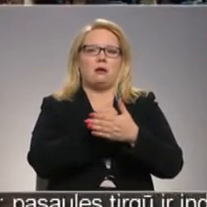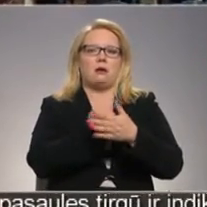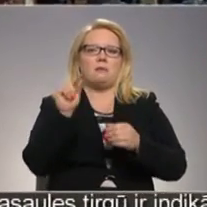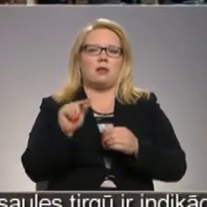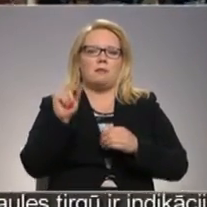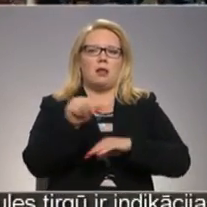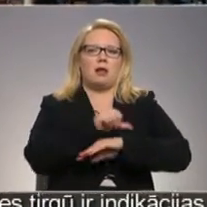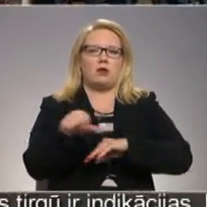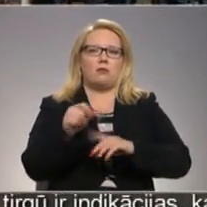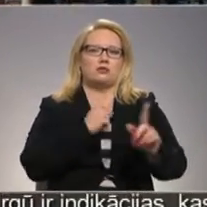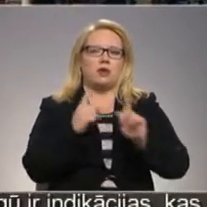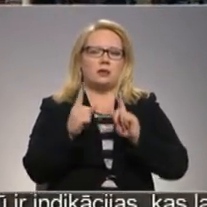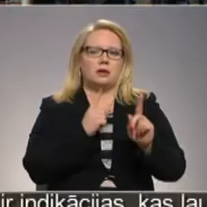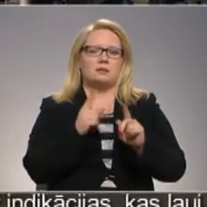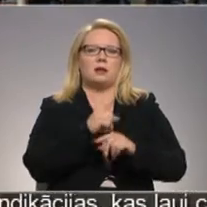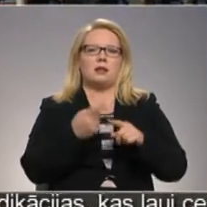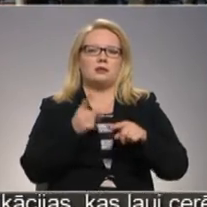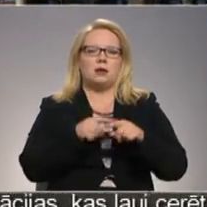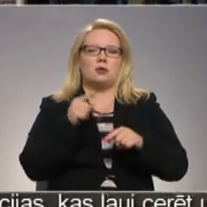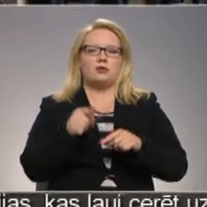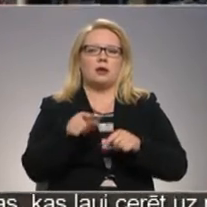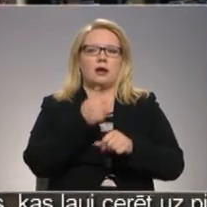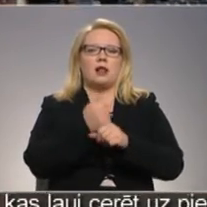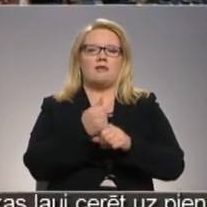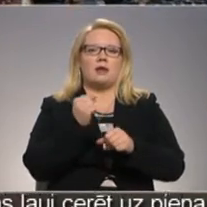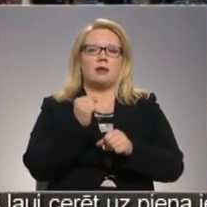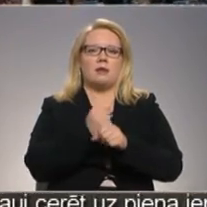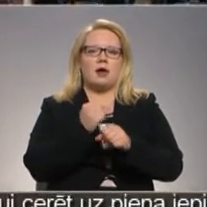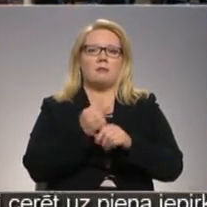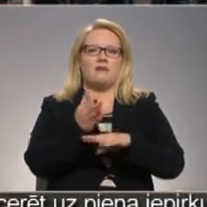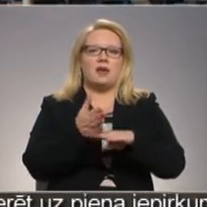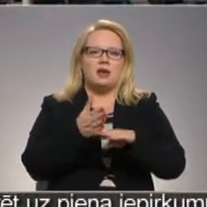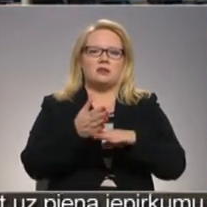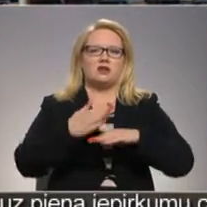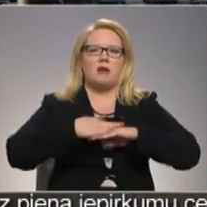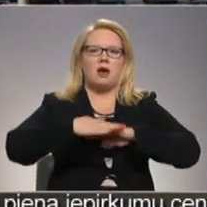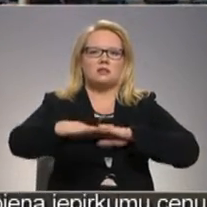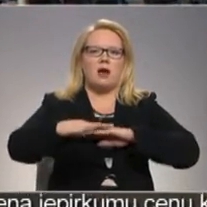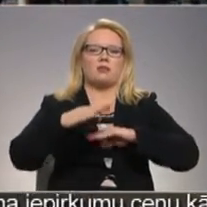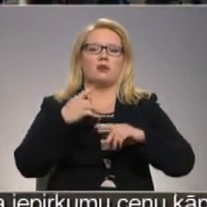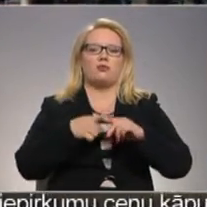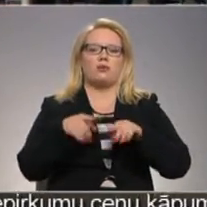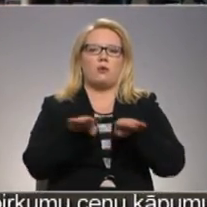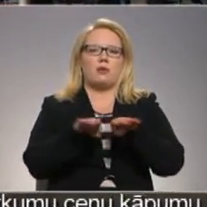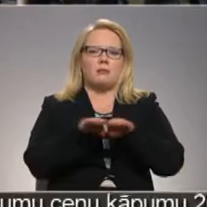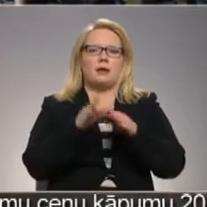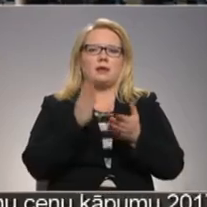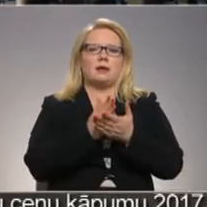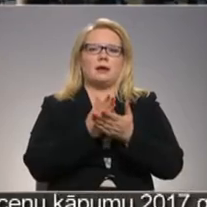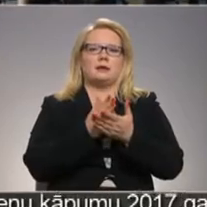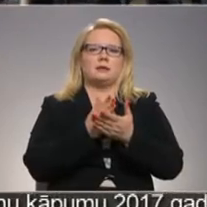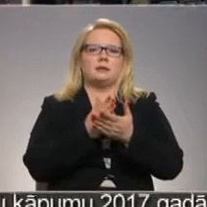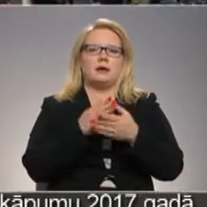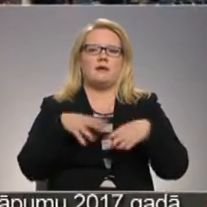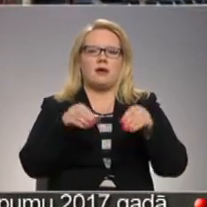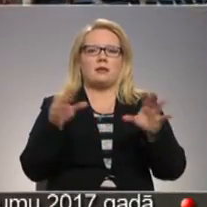minimāli ierobežot šo satiksmi. Līdz ar to šie galvenie darbi, tātad frēzēšana, asfaltēšana un tamlīdzīgi tiks veikti vai